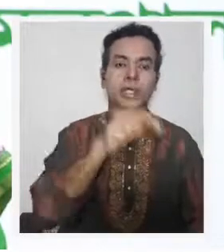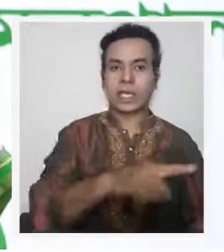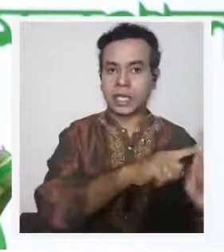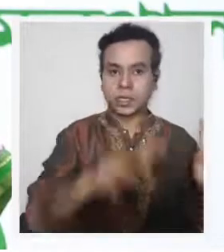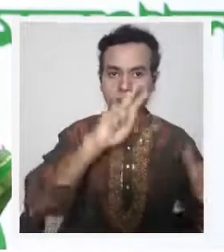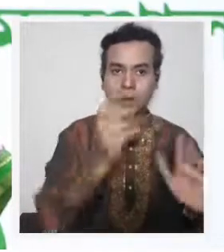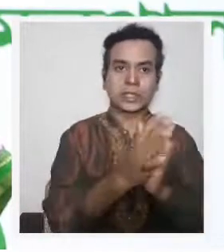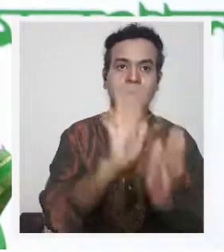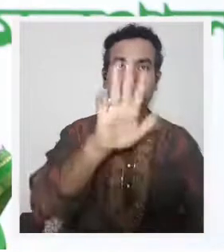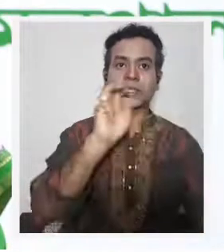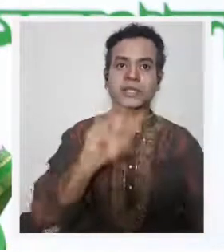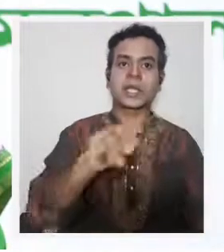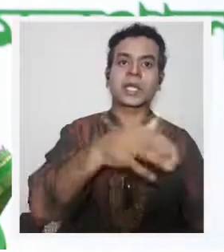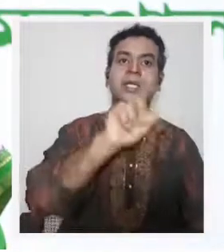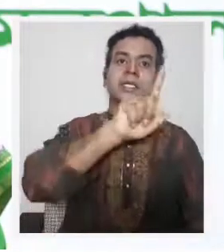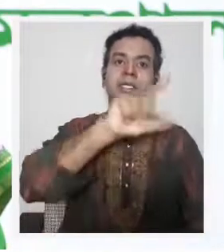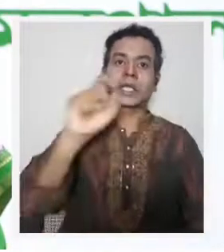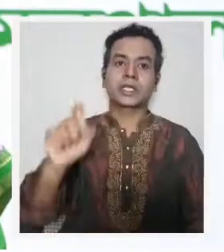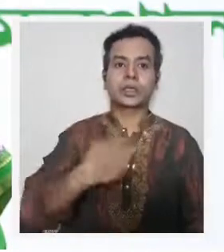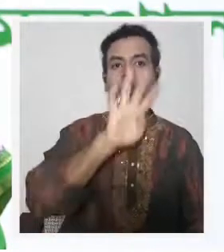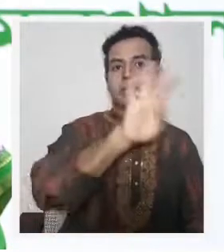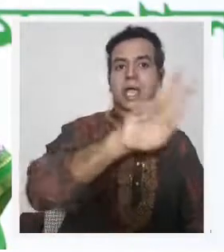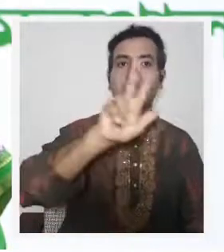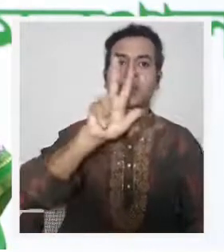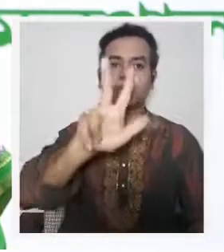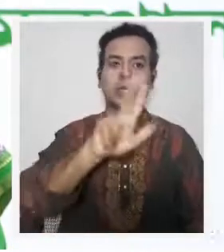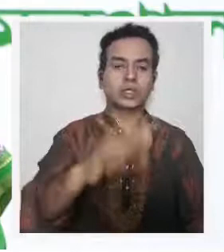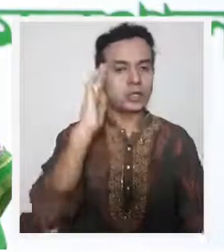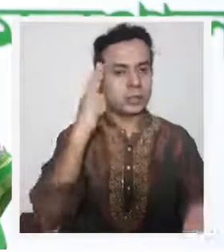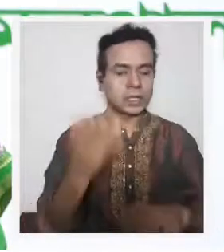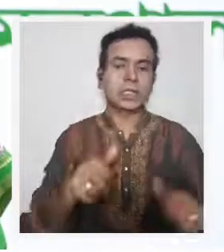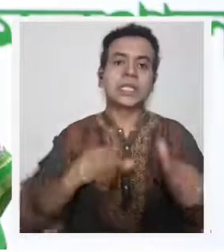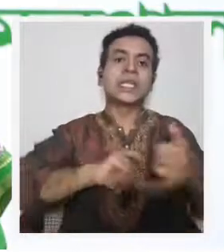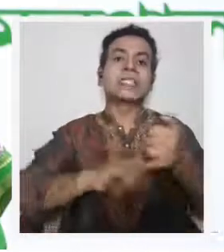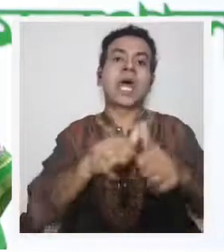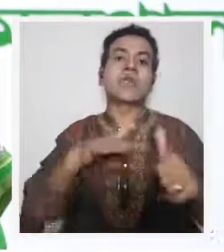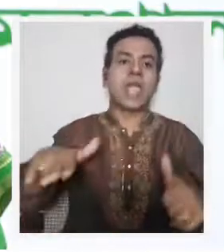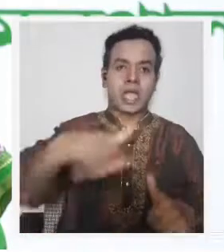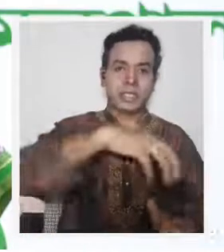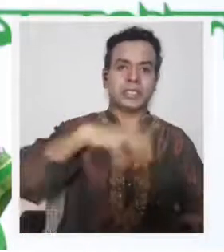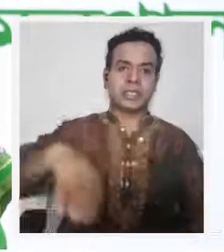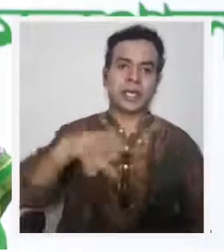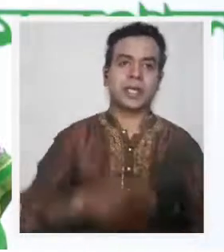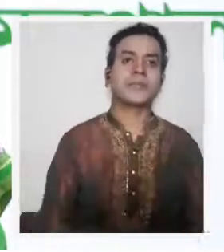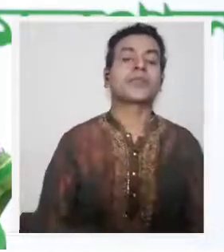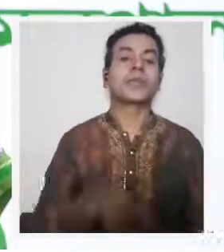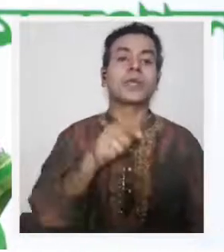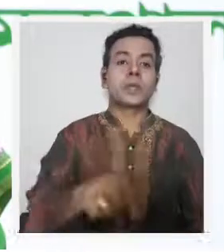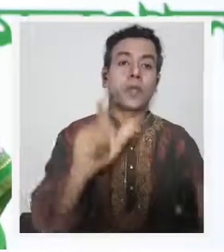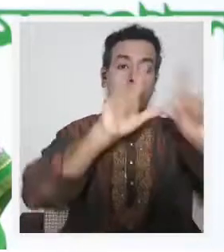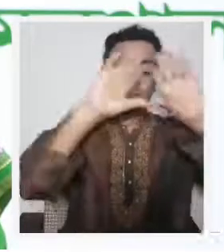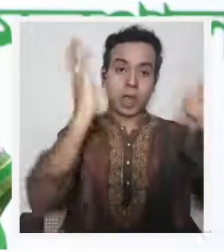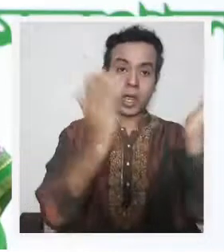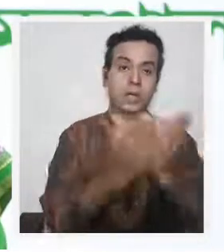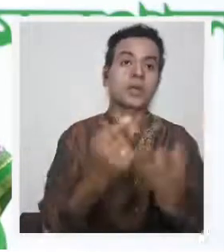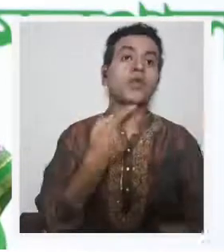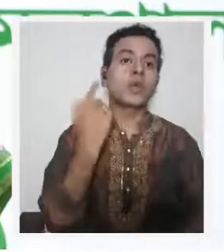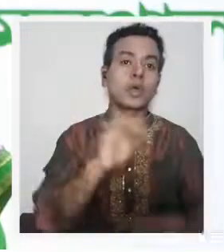1,91,966 জন। মৃত্যুবরণ করেছেন 192 জন 24 ঘন্টা এবং এ পর্যন্ত 5,748 জন।